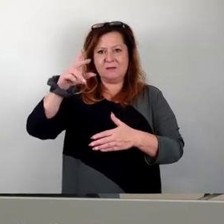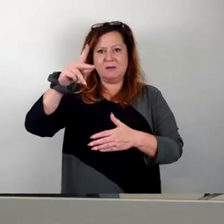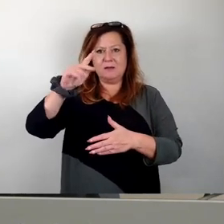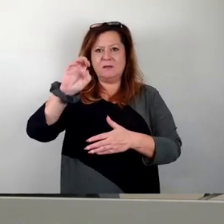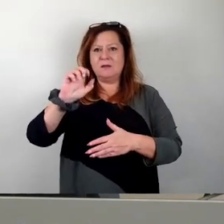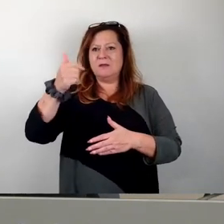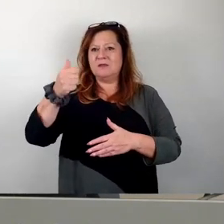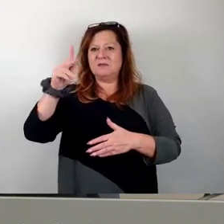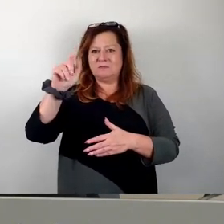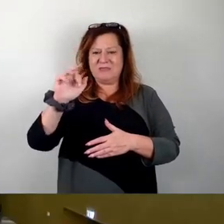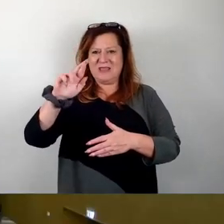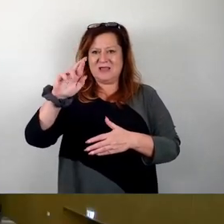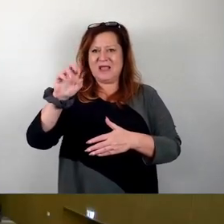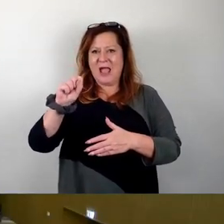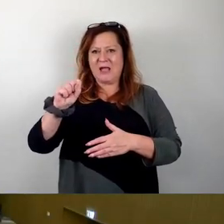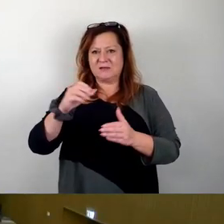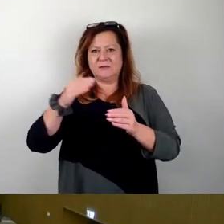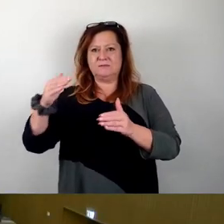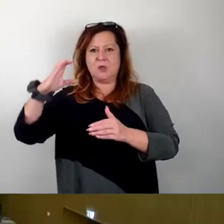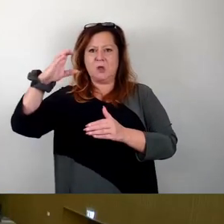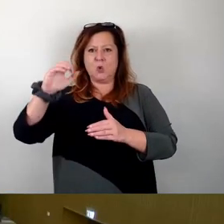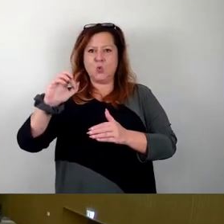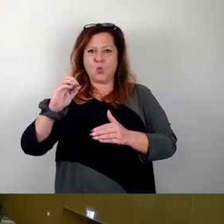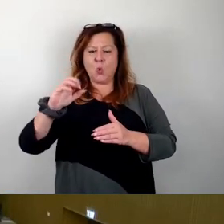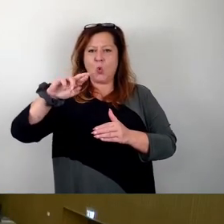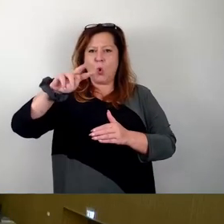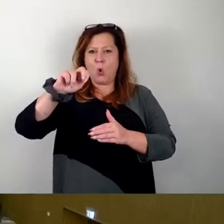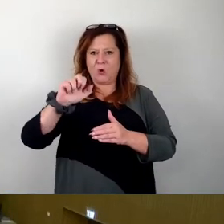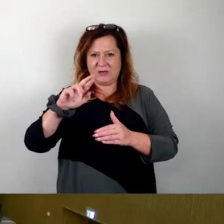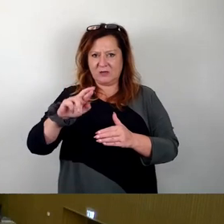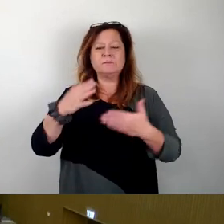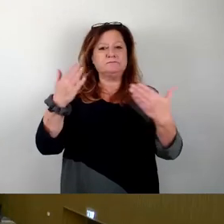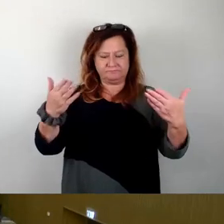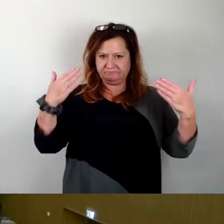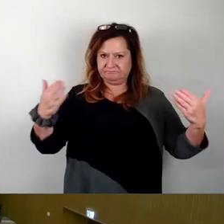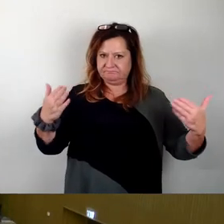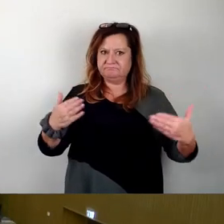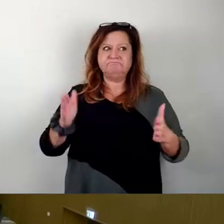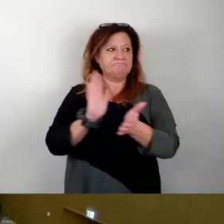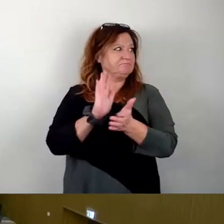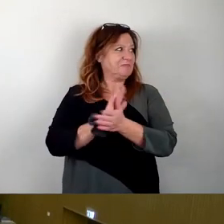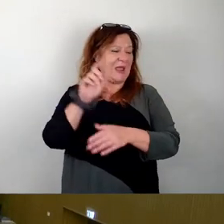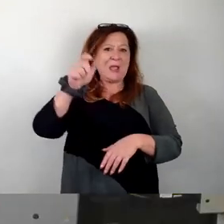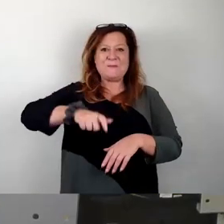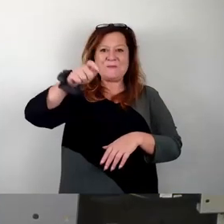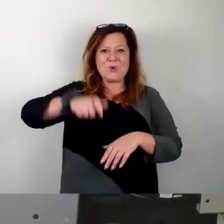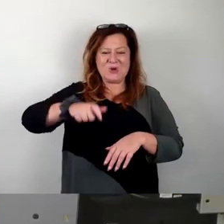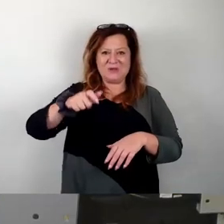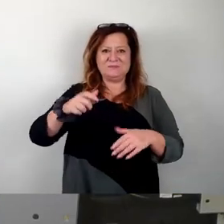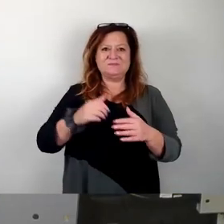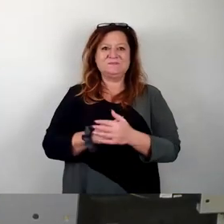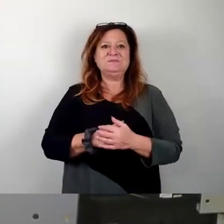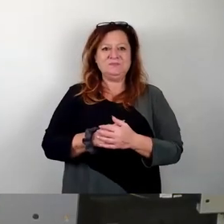Sehr geehrter Herr Bürgermeister, sehr geehrte Damen und Herren Stadträte, sehr geehrte Bürger. Es geht um den Antrag Einrichtung einer Speakers Corner